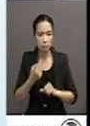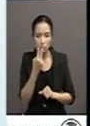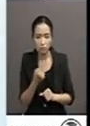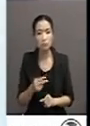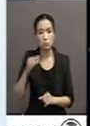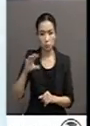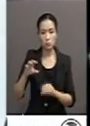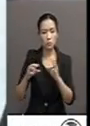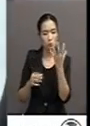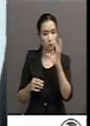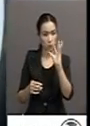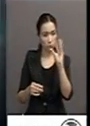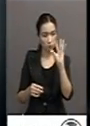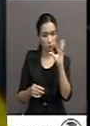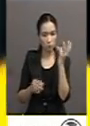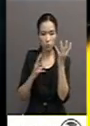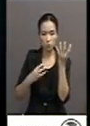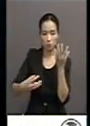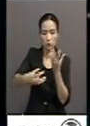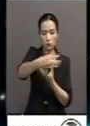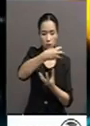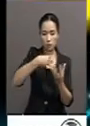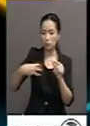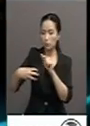าวดังกล่าวมีแนวโน้มเป็นดาวเคราะห์